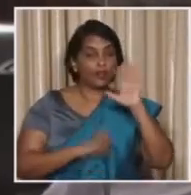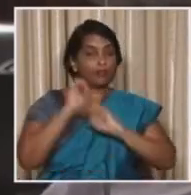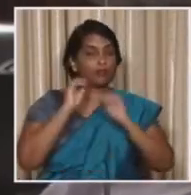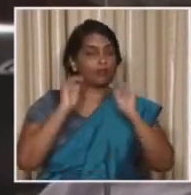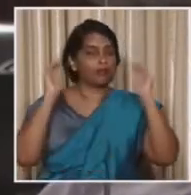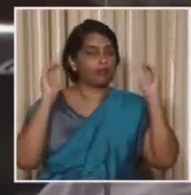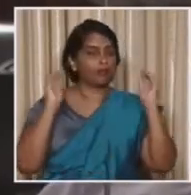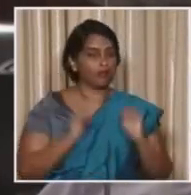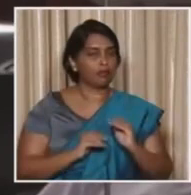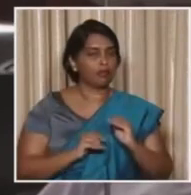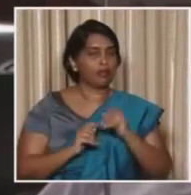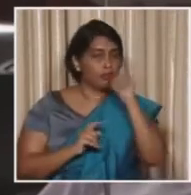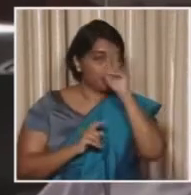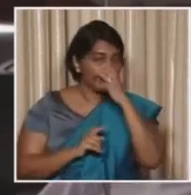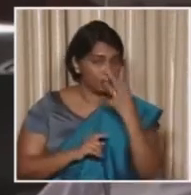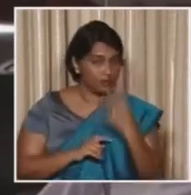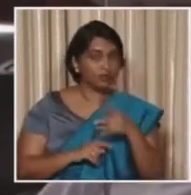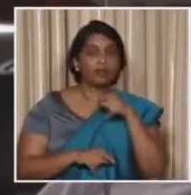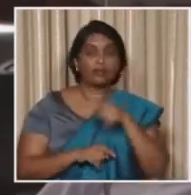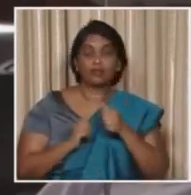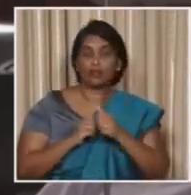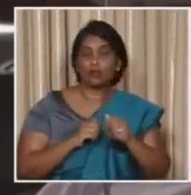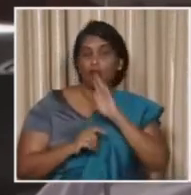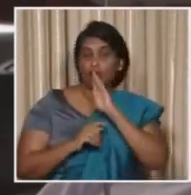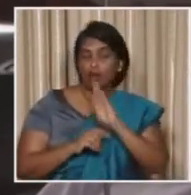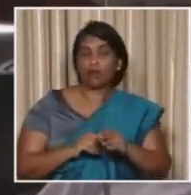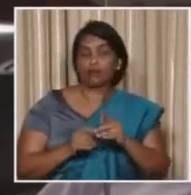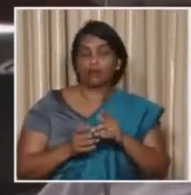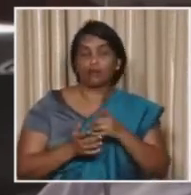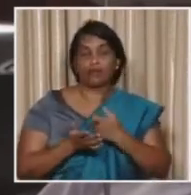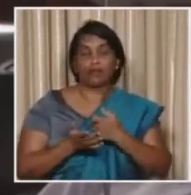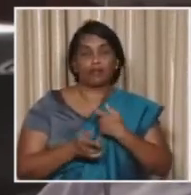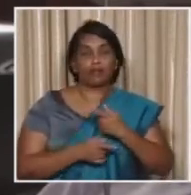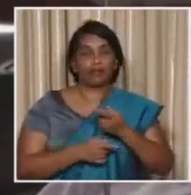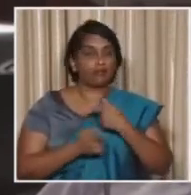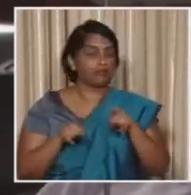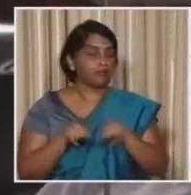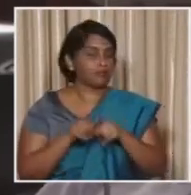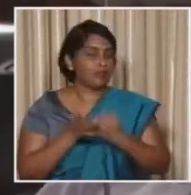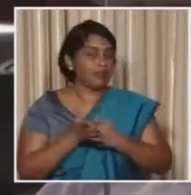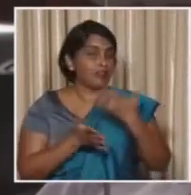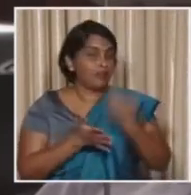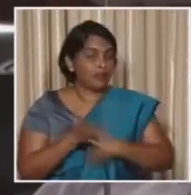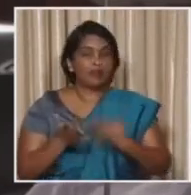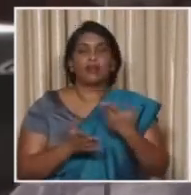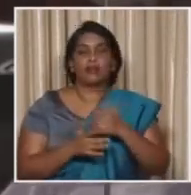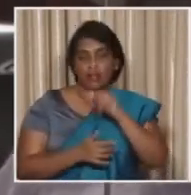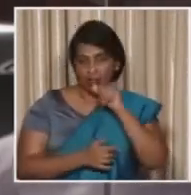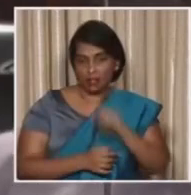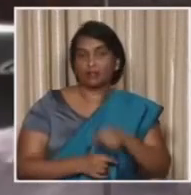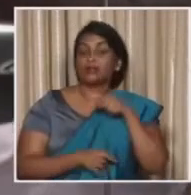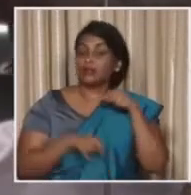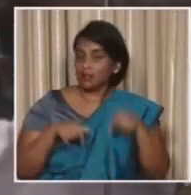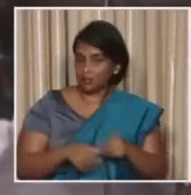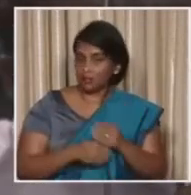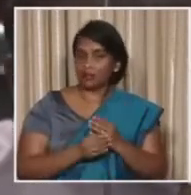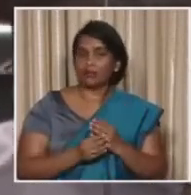සංකෝචනයේ පළවෙනි කාර්තුවේ මේ කාර්තුවේ වඩු ගන්න වාර්තාවත් එළි දී ගන්න බෑ. ඒක තමයි යථාර්ථය. අද